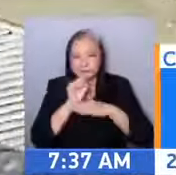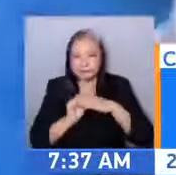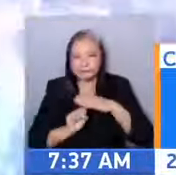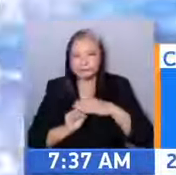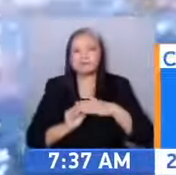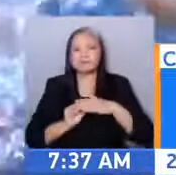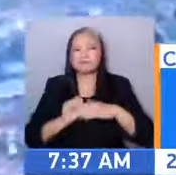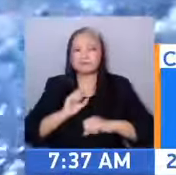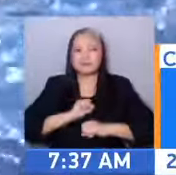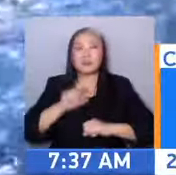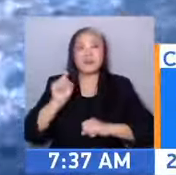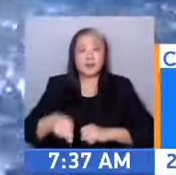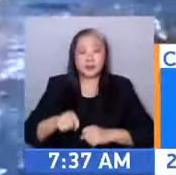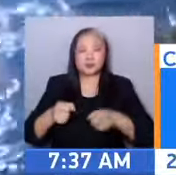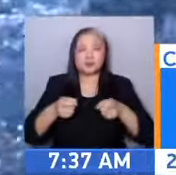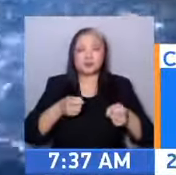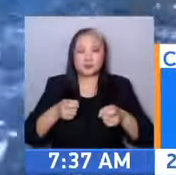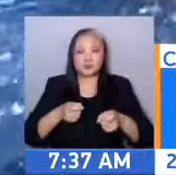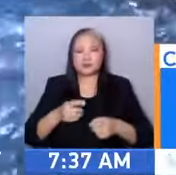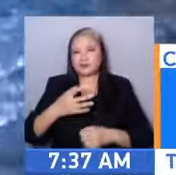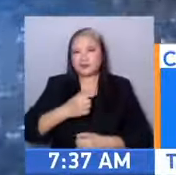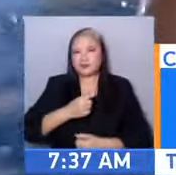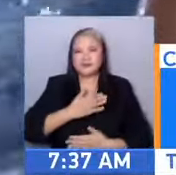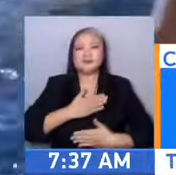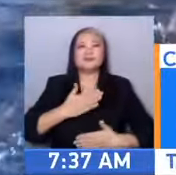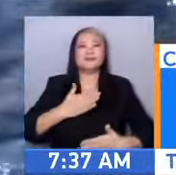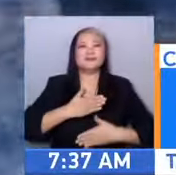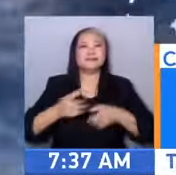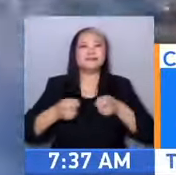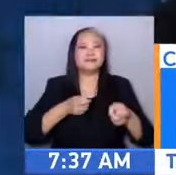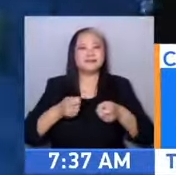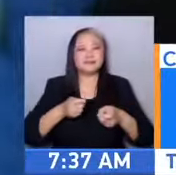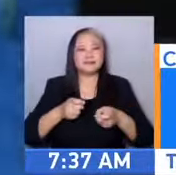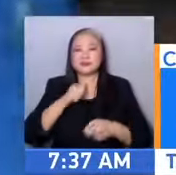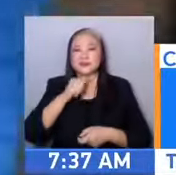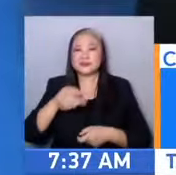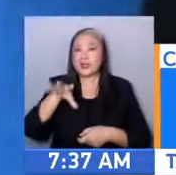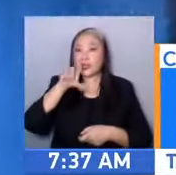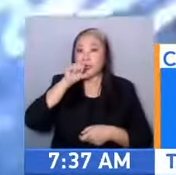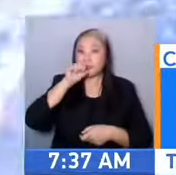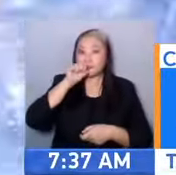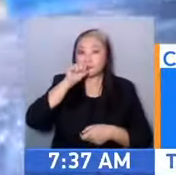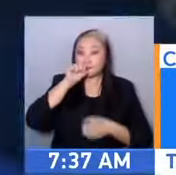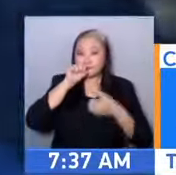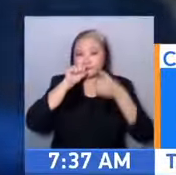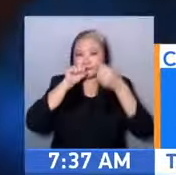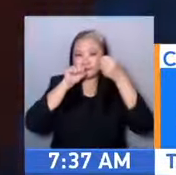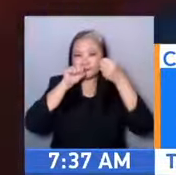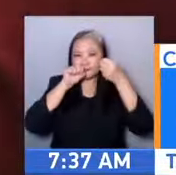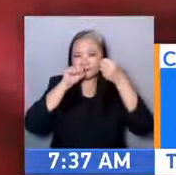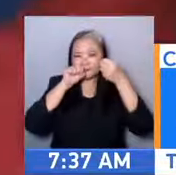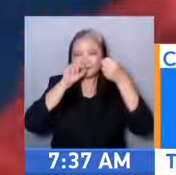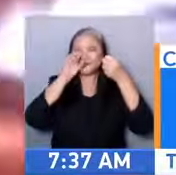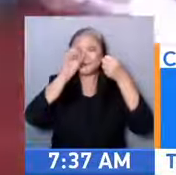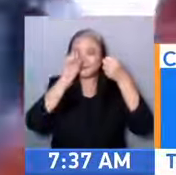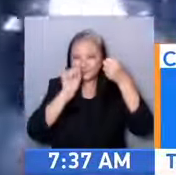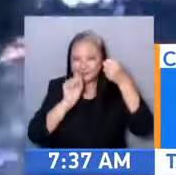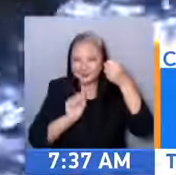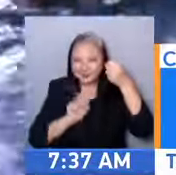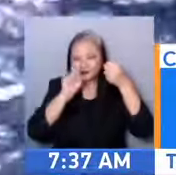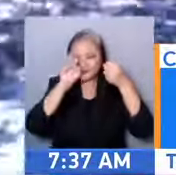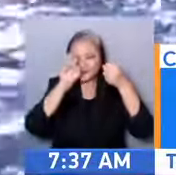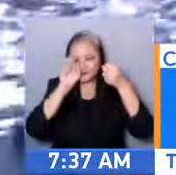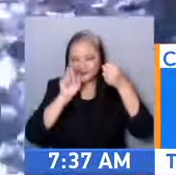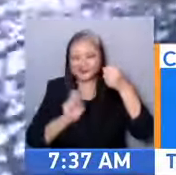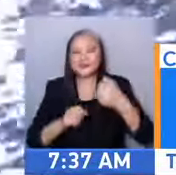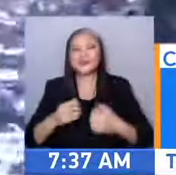yung breathing, pinapractice natin dito. Inhale sa bibig. Okay. Tapos ay yung hold nila yung breath nila, tapos lulubog sila. Kasi ang pinaka-importante sa mga